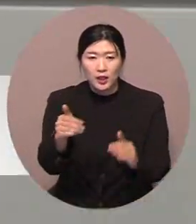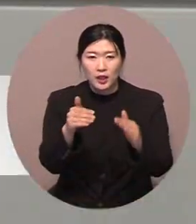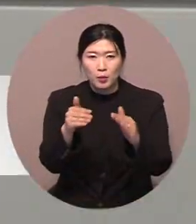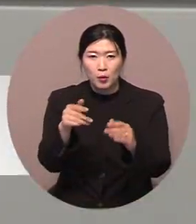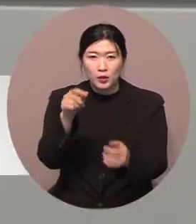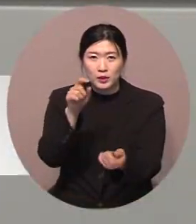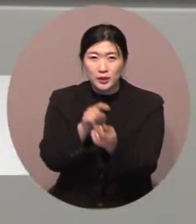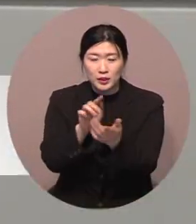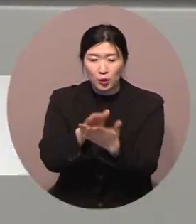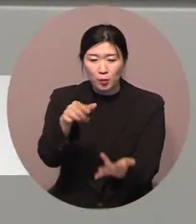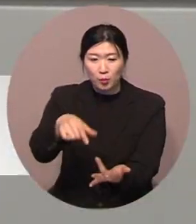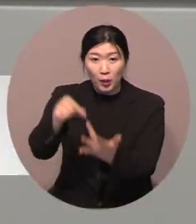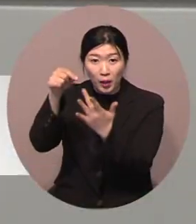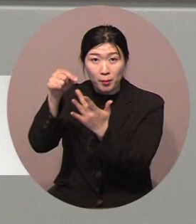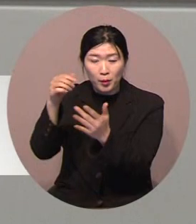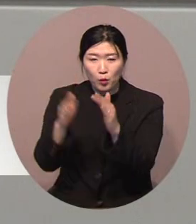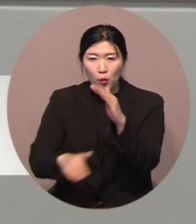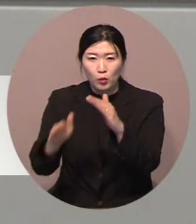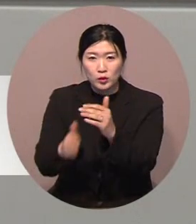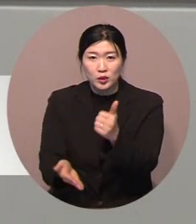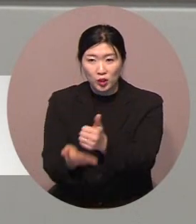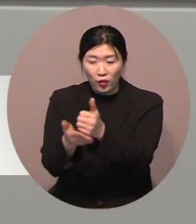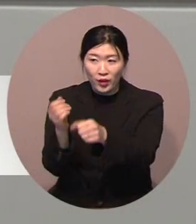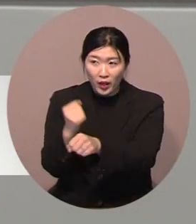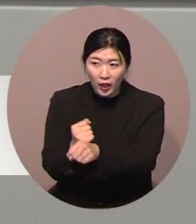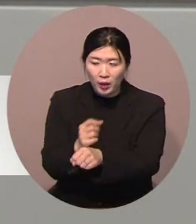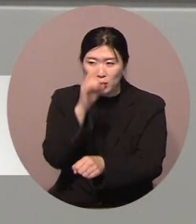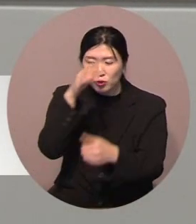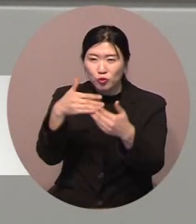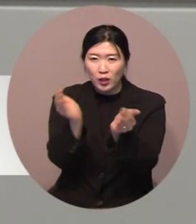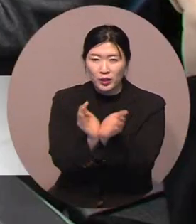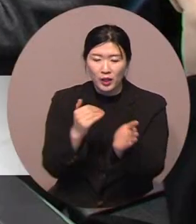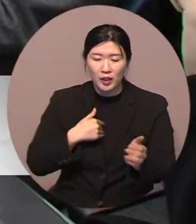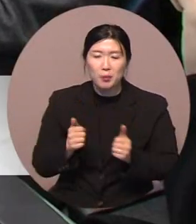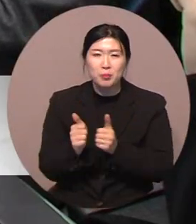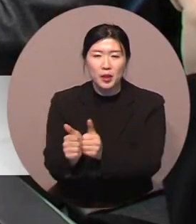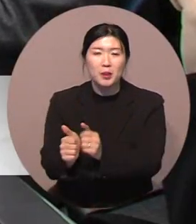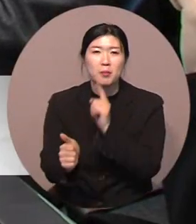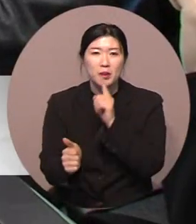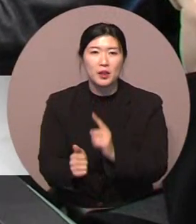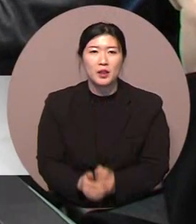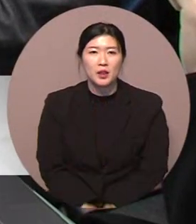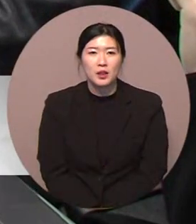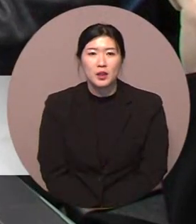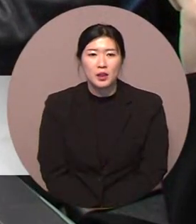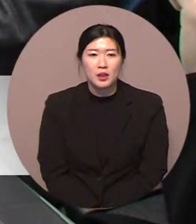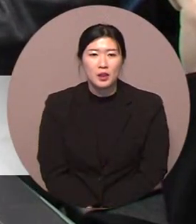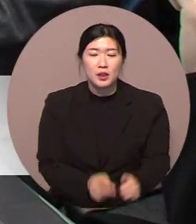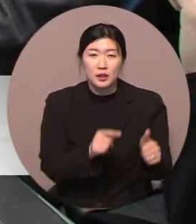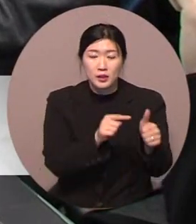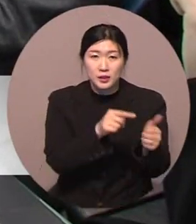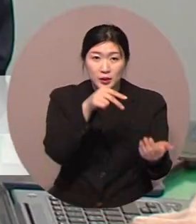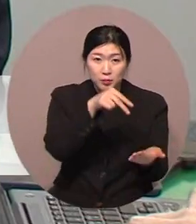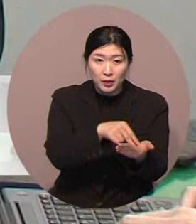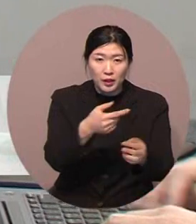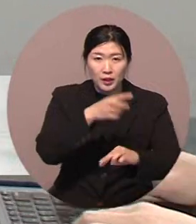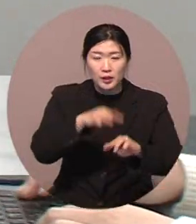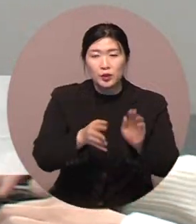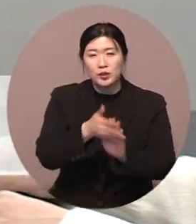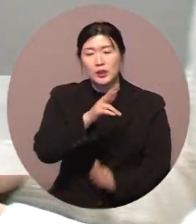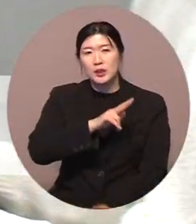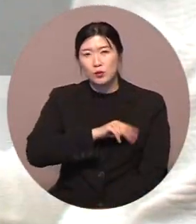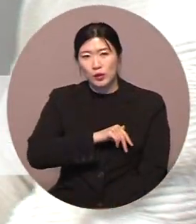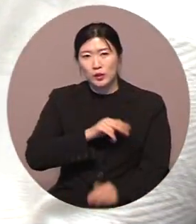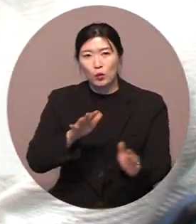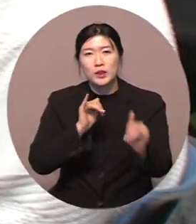설과 관련해 중앙당 결정에 따를 것이라는 공식 입장을 내놨습니다 김전 비서실장은 대전시 의회에서